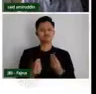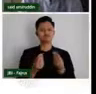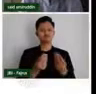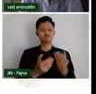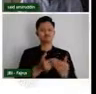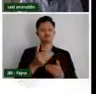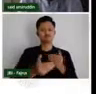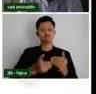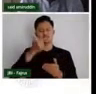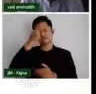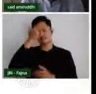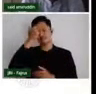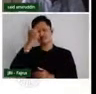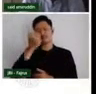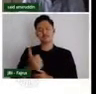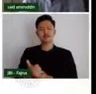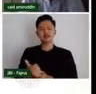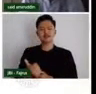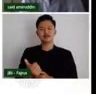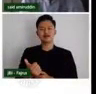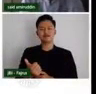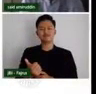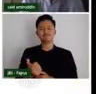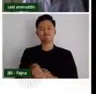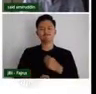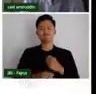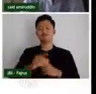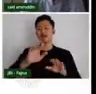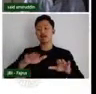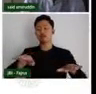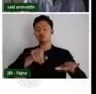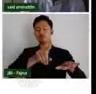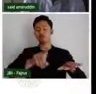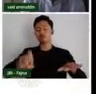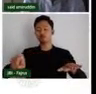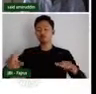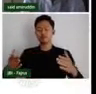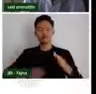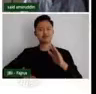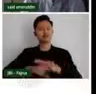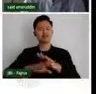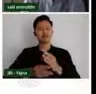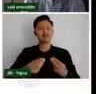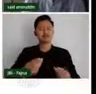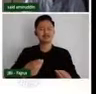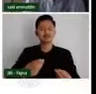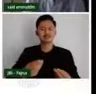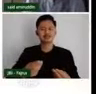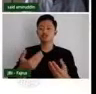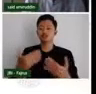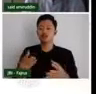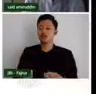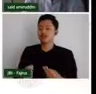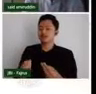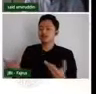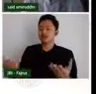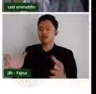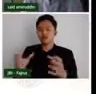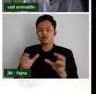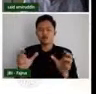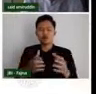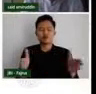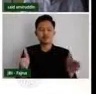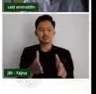bisa memenuhi sebuah kebutuhan muridnya itu. Kemudian diberikan dalam kelompok-kelompok kecil sesuai dengan bakat